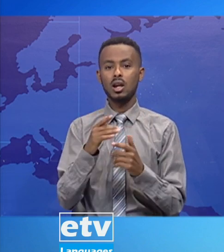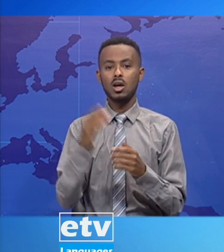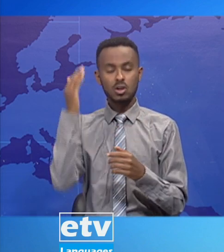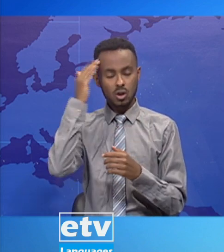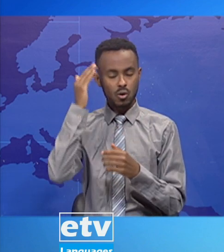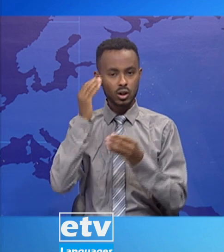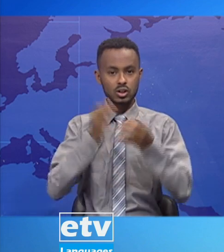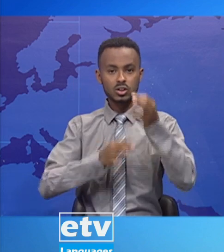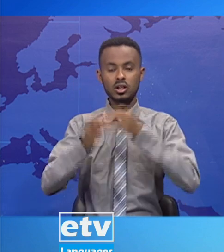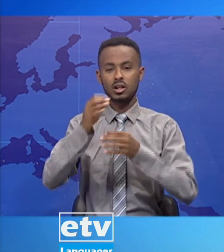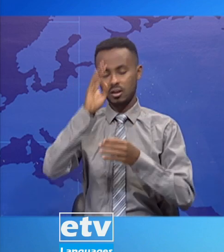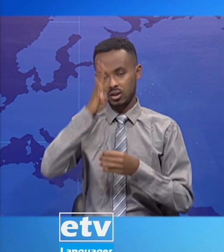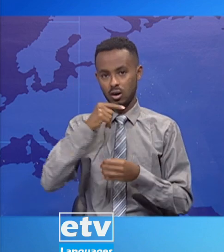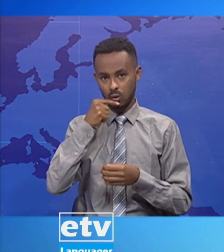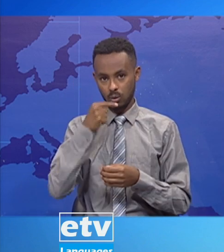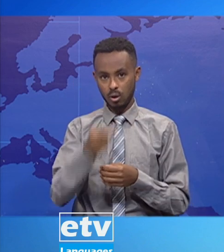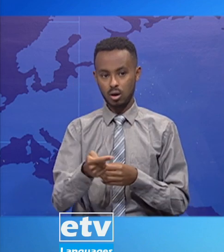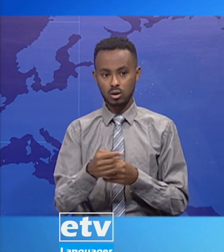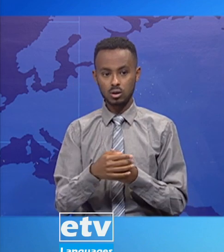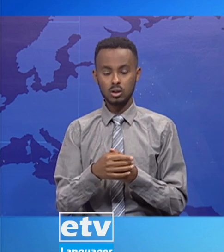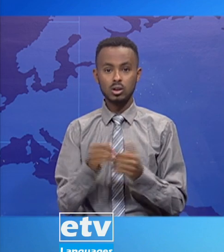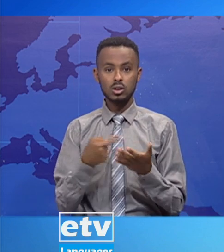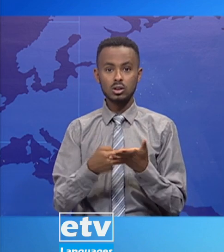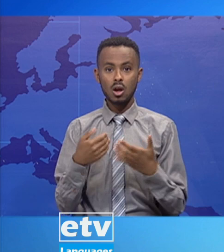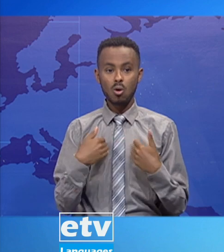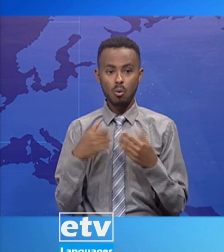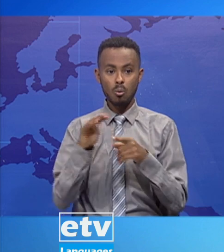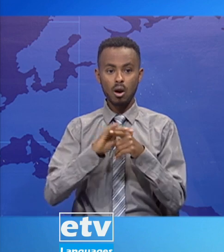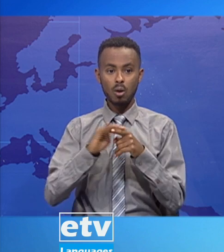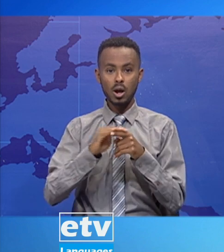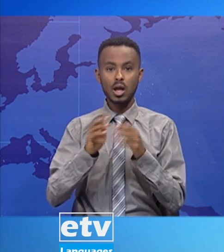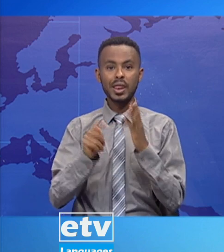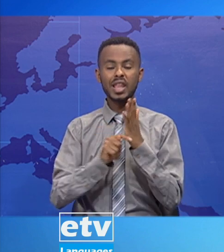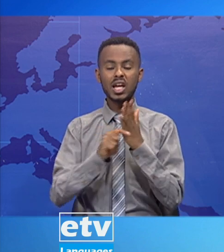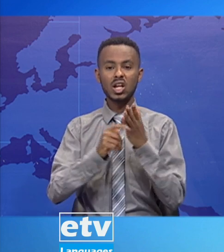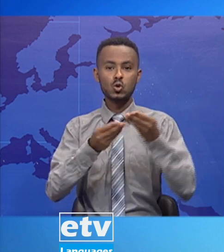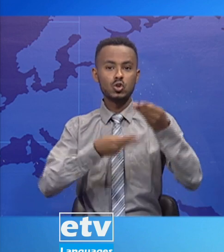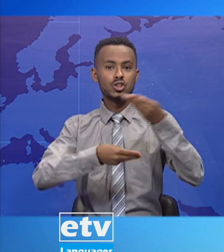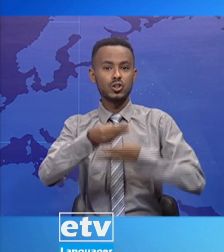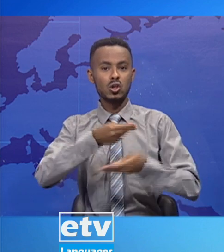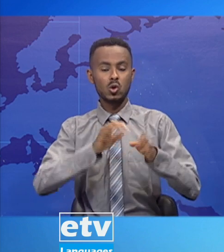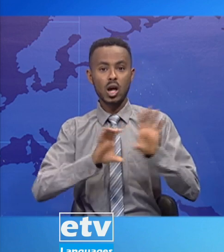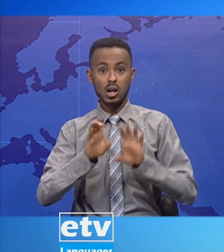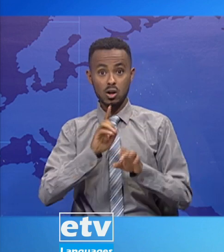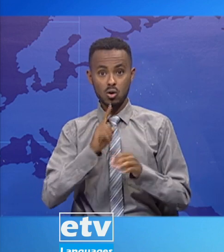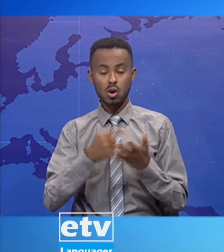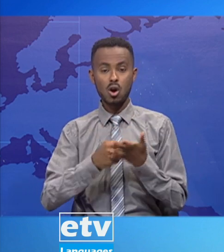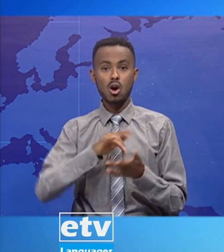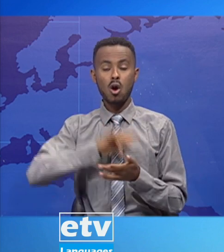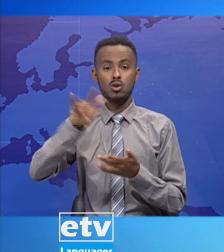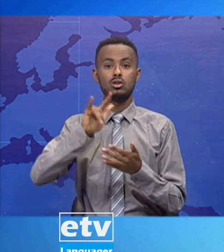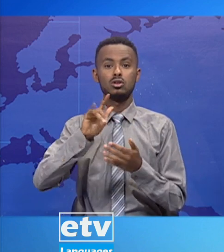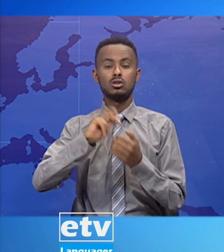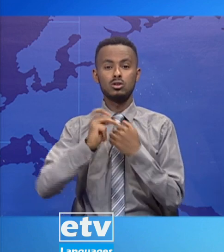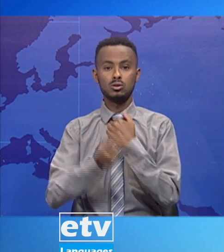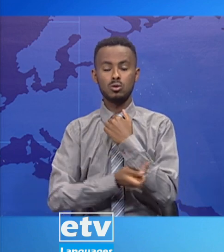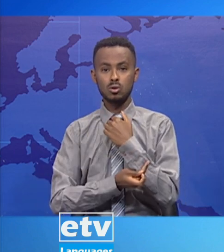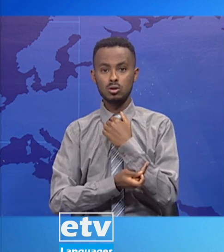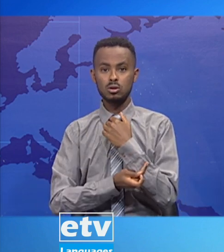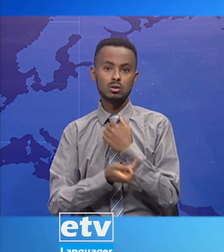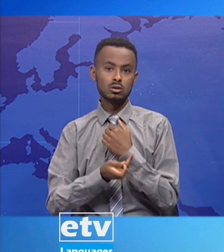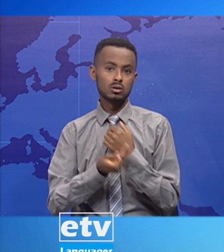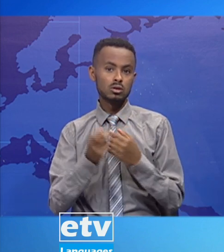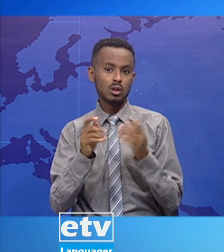የእውቀት ሽግግር የፈጠረ ነው ተብሏል። እዚህ ያለው ባለሙያ በቅቷል። ቴክኖሎጂ ሽግግር ያደረግነው ከውጭ ካምፓኒ ሲሰራ አንዳንዴ